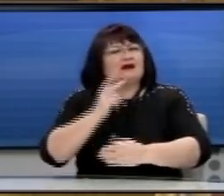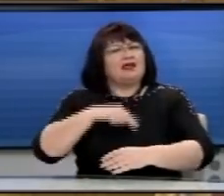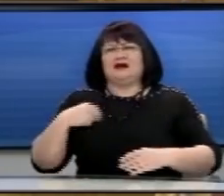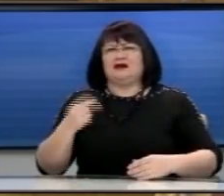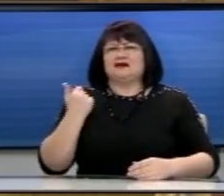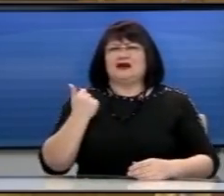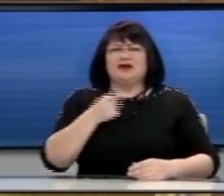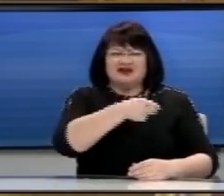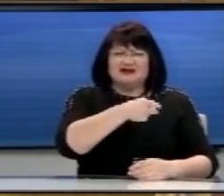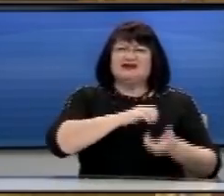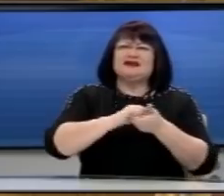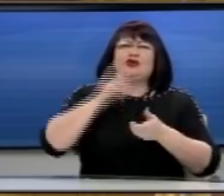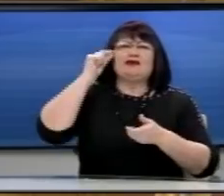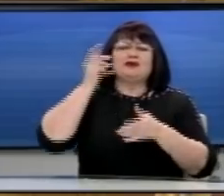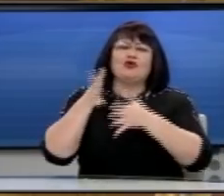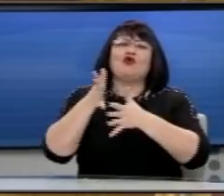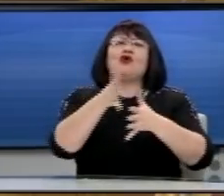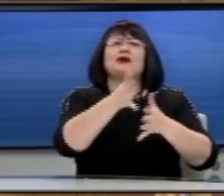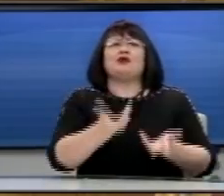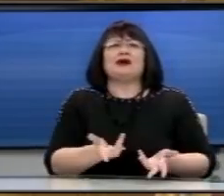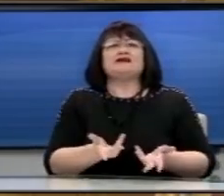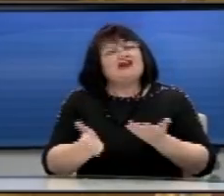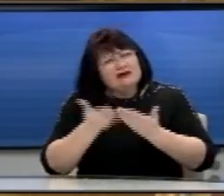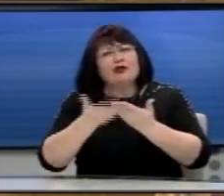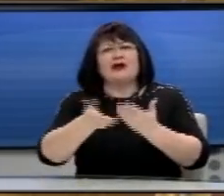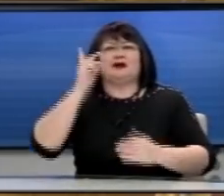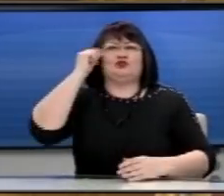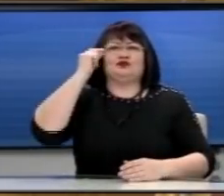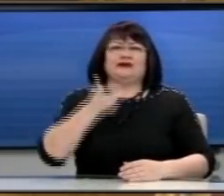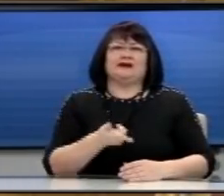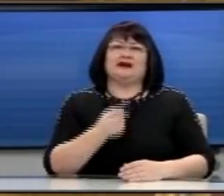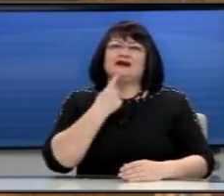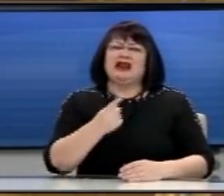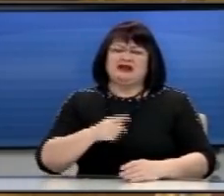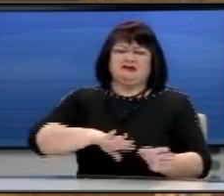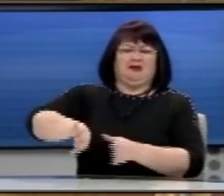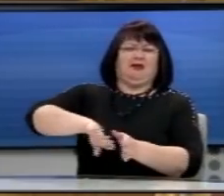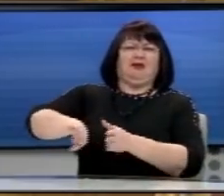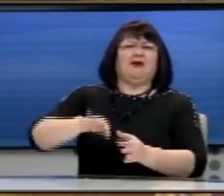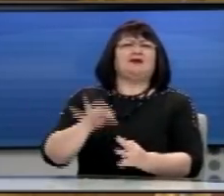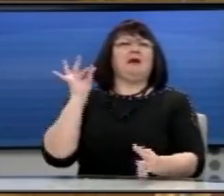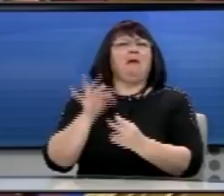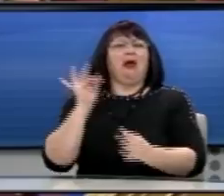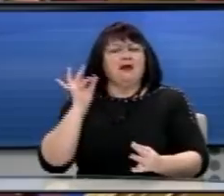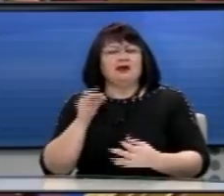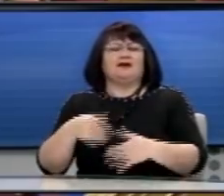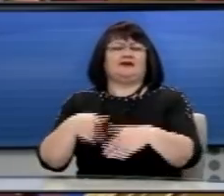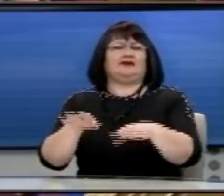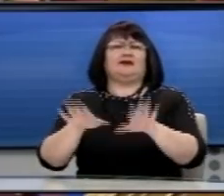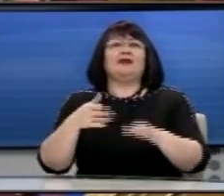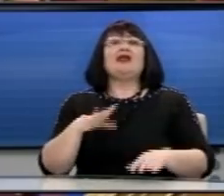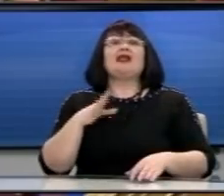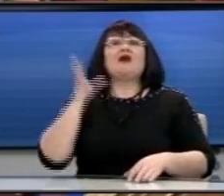κατηγορείτε. Δηλαδή, είναι όλοι αυτοί που εσείς χαρακτηρίζετε ως περιθαριακούς, ως τεμπέληδες και ότι δεν